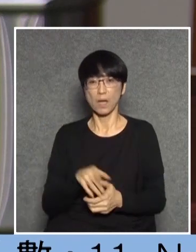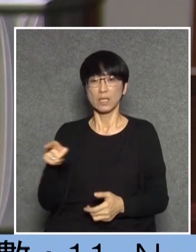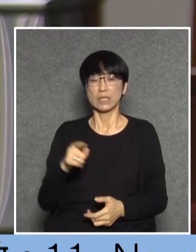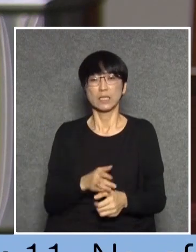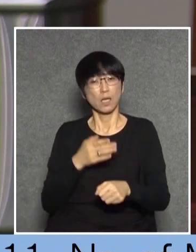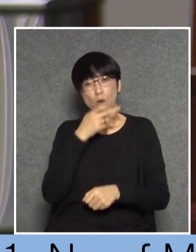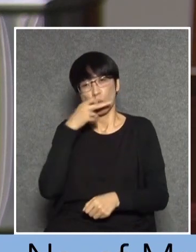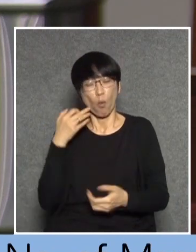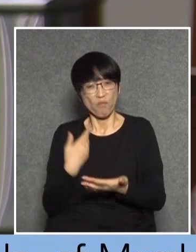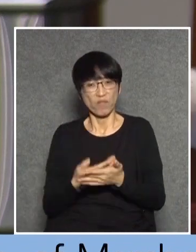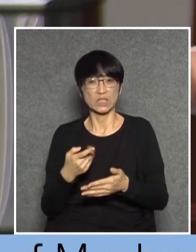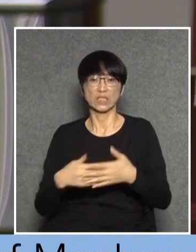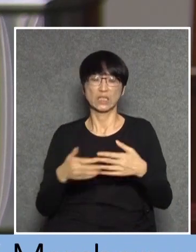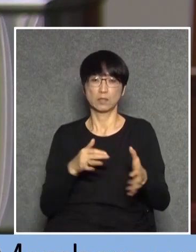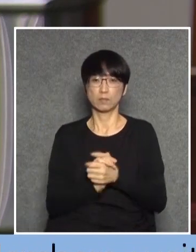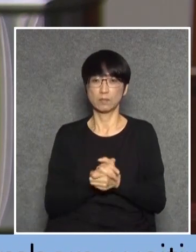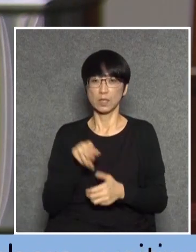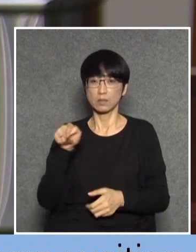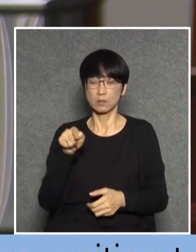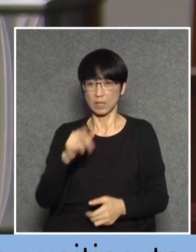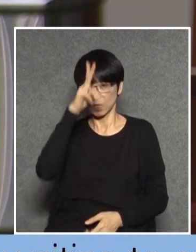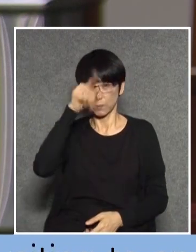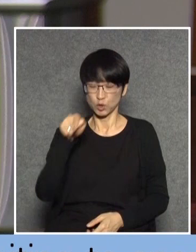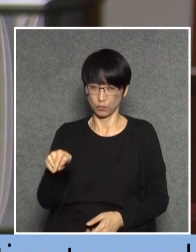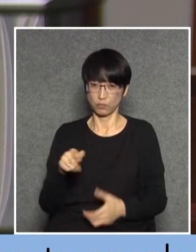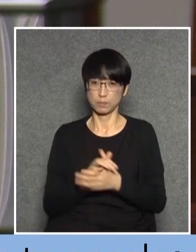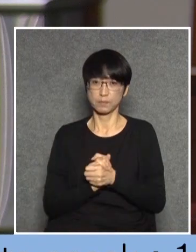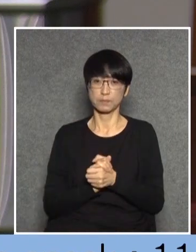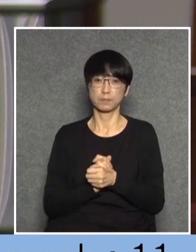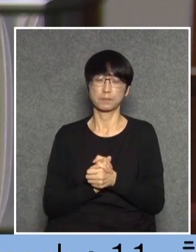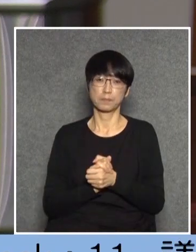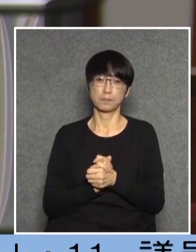现象，喂，就是一个这样的政府，是吗？